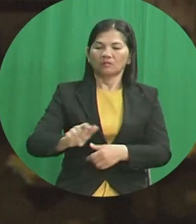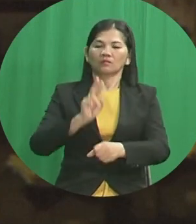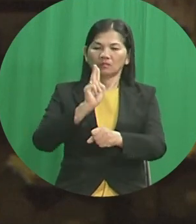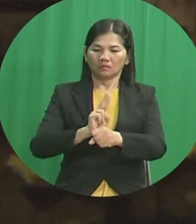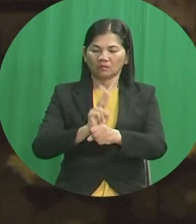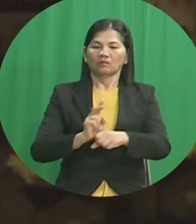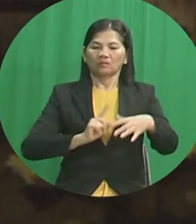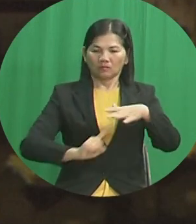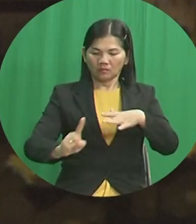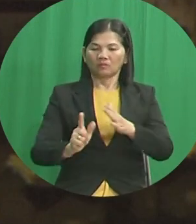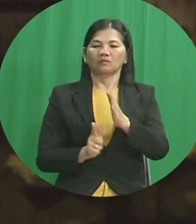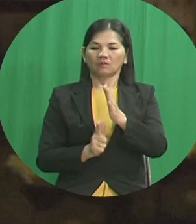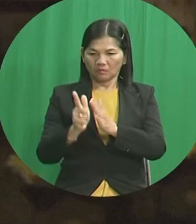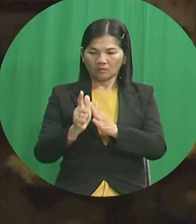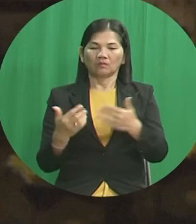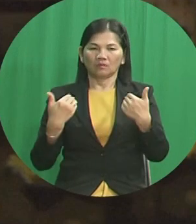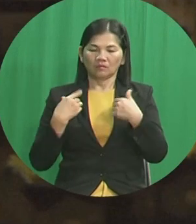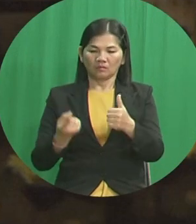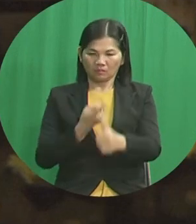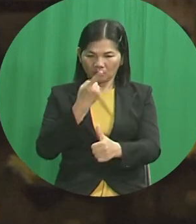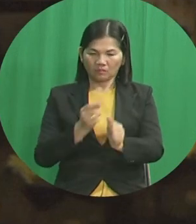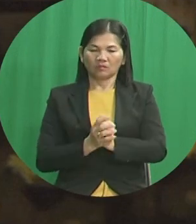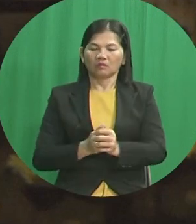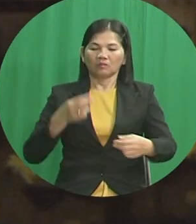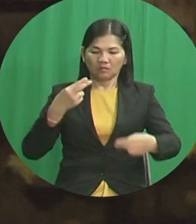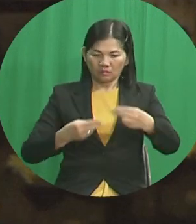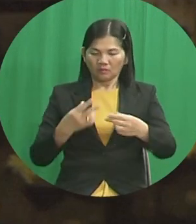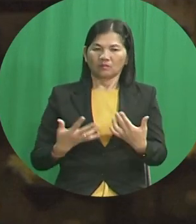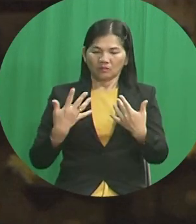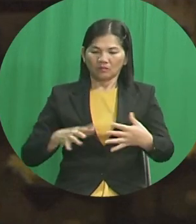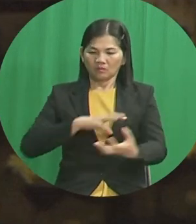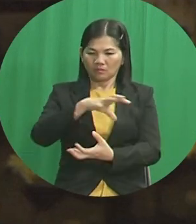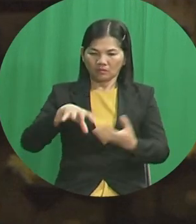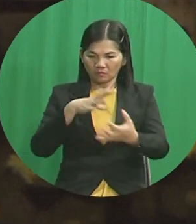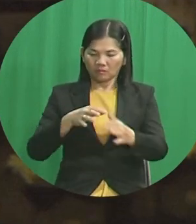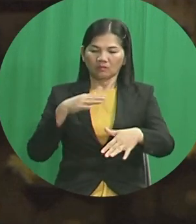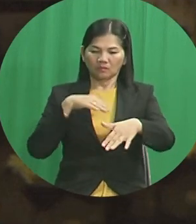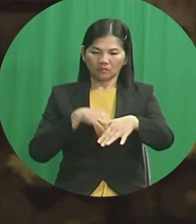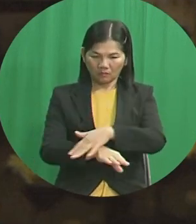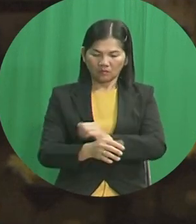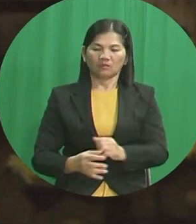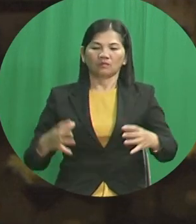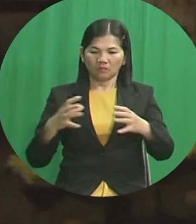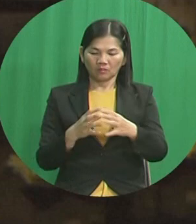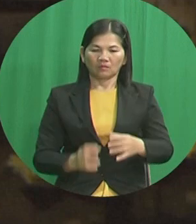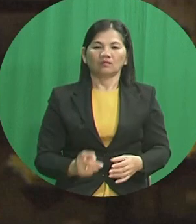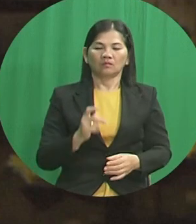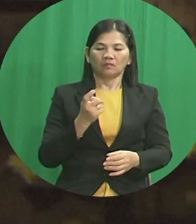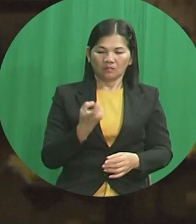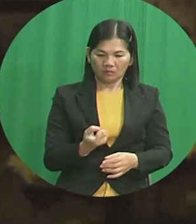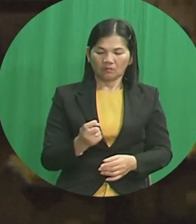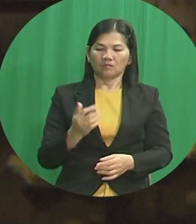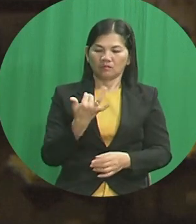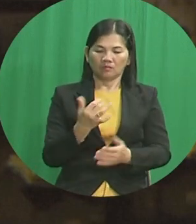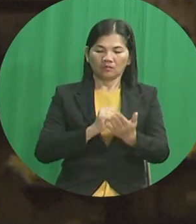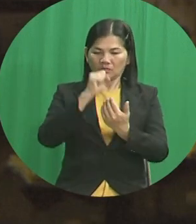លចាកចេញពីភាគខាងជើងនៅដើមដំបូងនៃសង្គ្រាមដែលត្រូវបានបង្កឡើងដោយការវាយប្រហារដោយក្រុមហាម៉ាស់កាលពីថ្ងៃទី